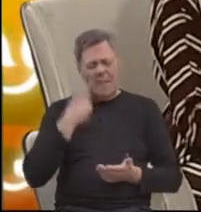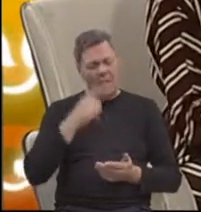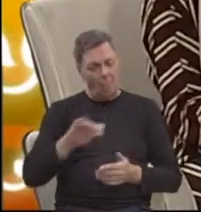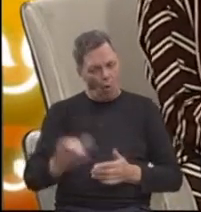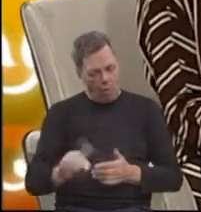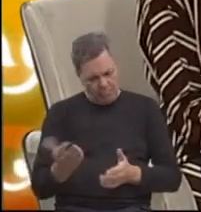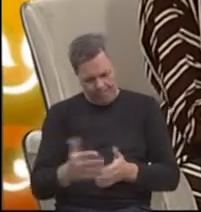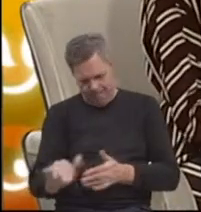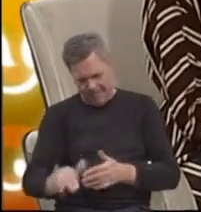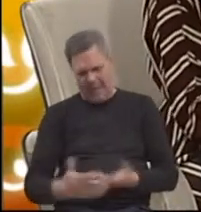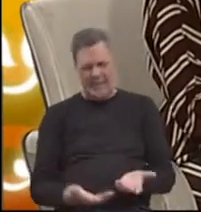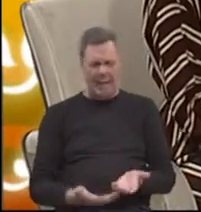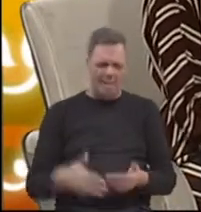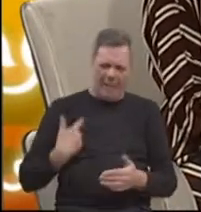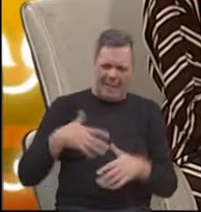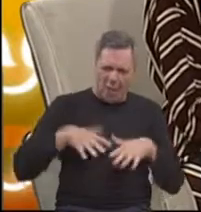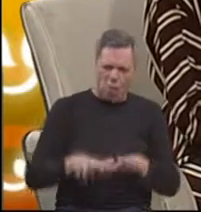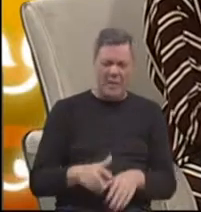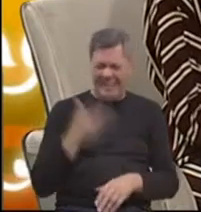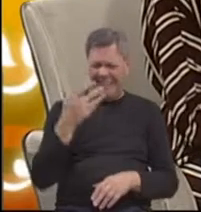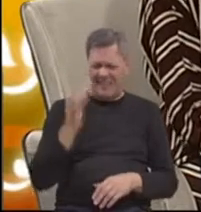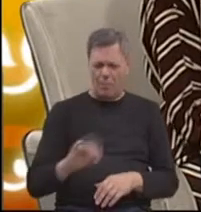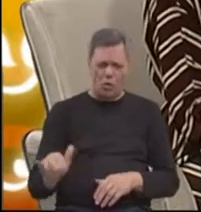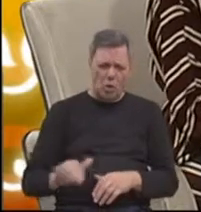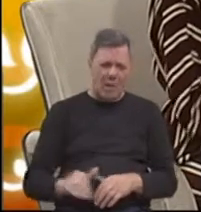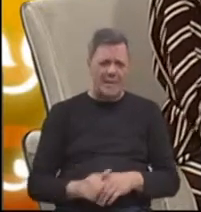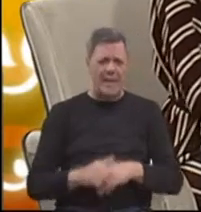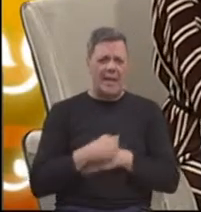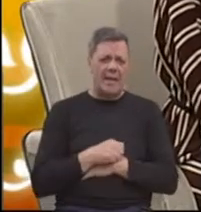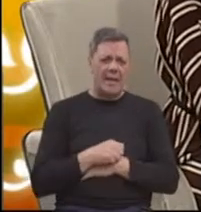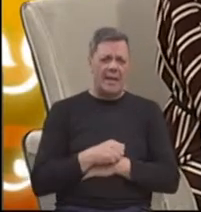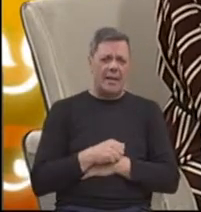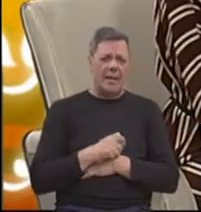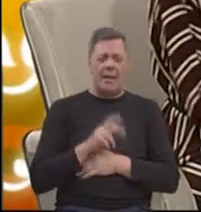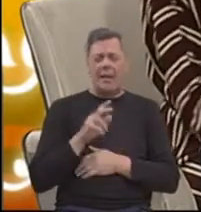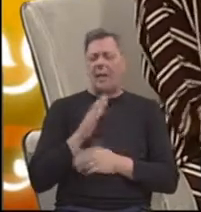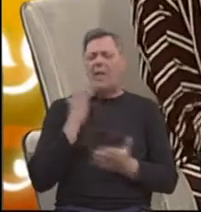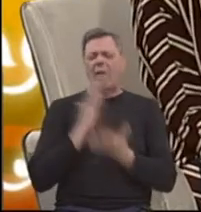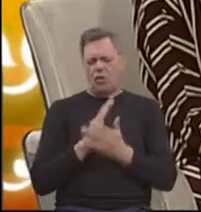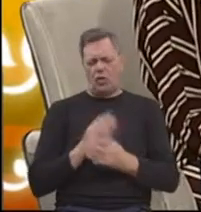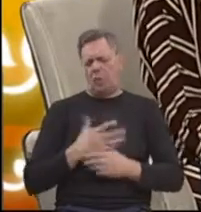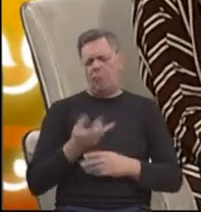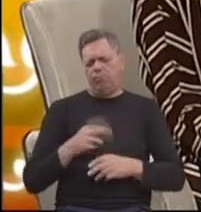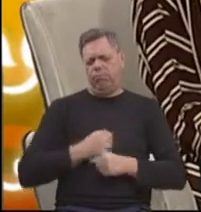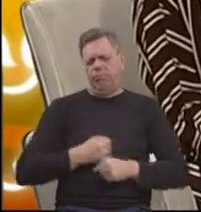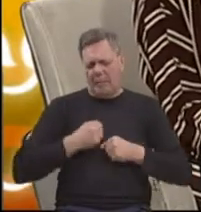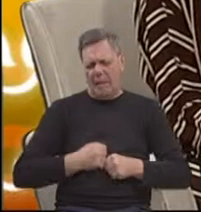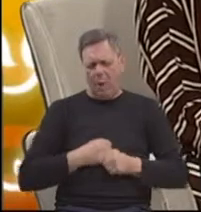djece, adolescenata, znači čak 30% djece sad već je ili ima prekomjernu tjelesnu masu ili je pretilo.